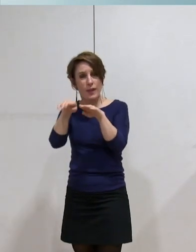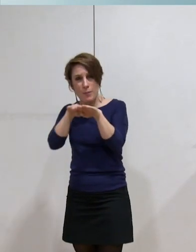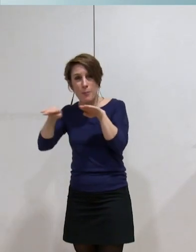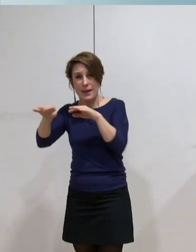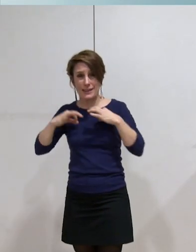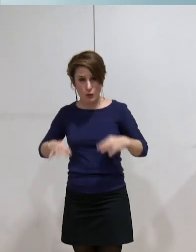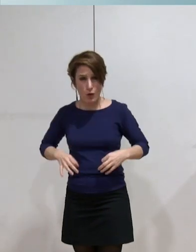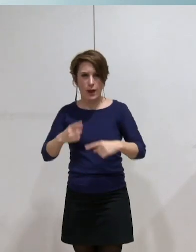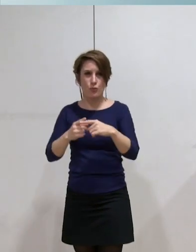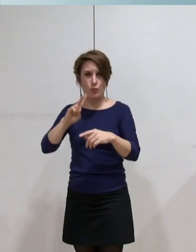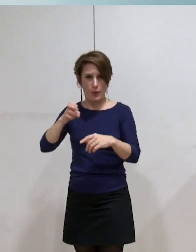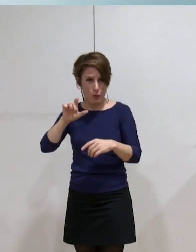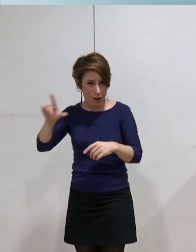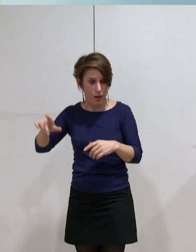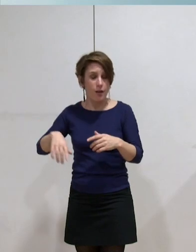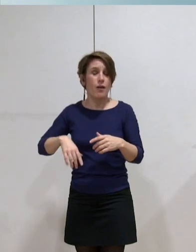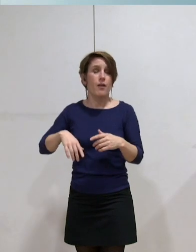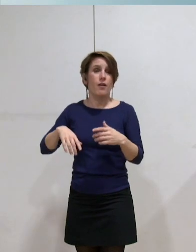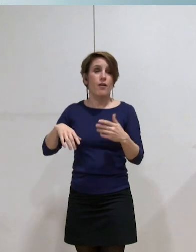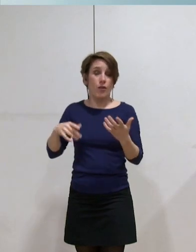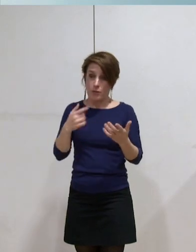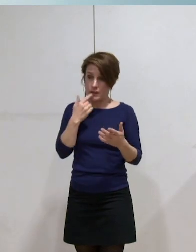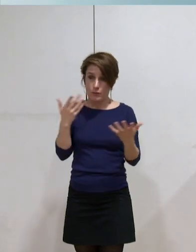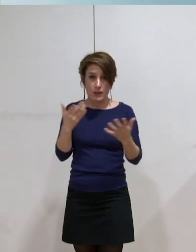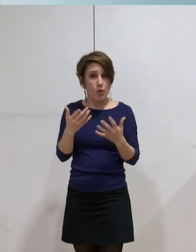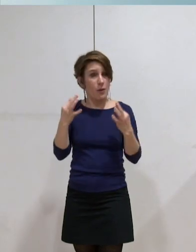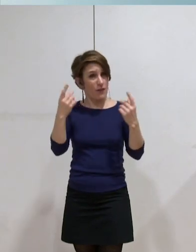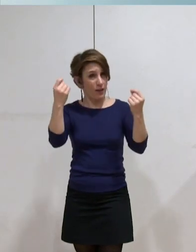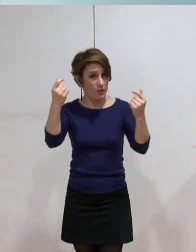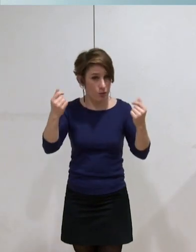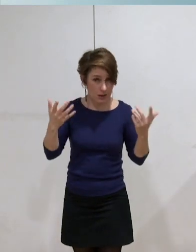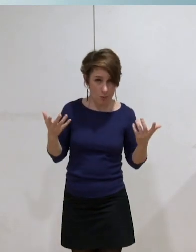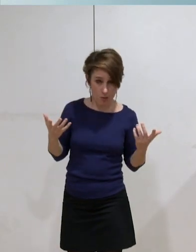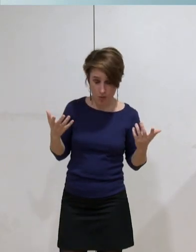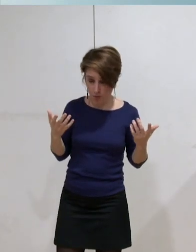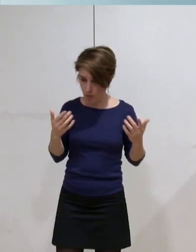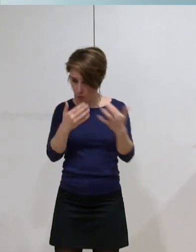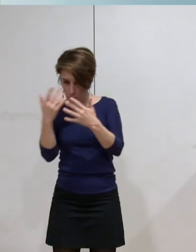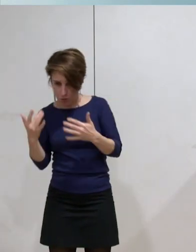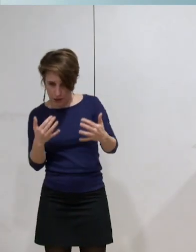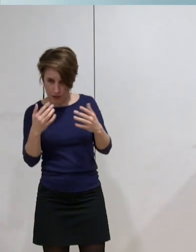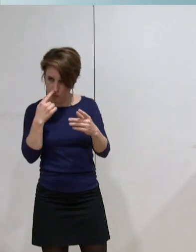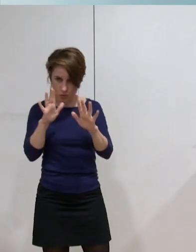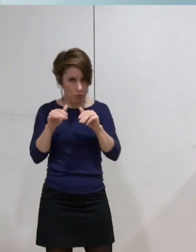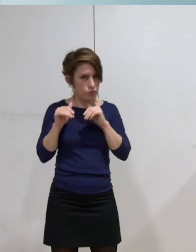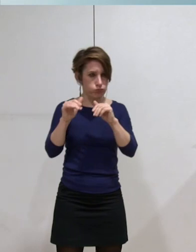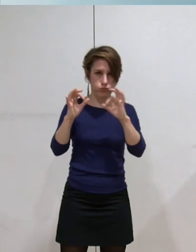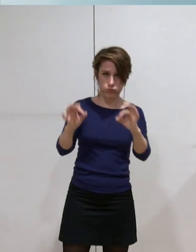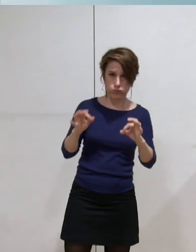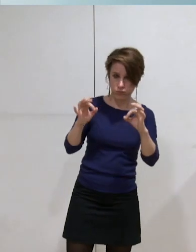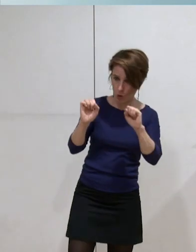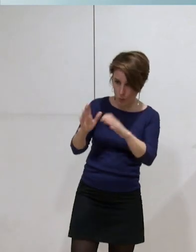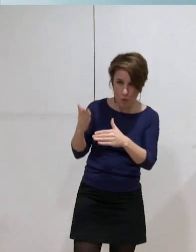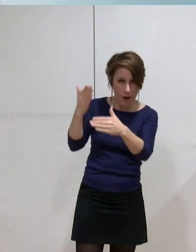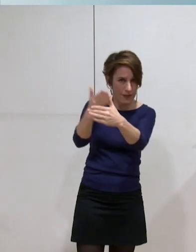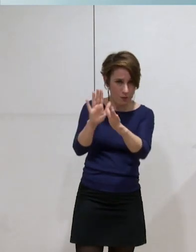et le P donc ça signifie que financièrement les conditions sont toujours réunis pour qu'ell puisse intervenir et on